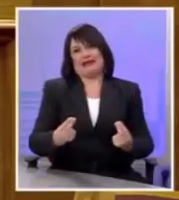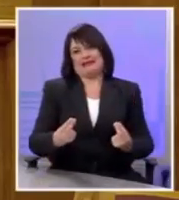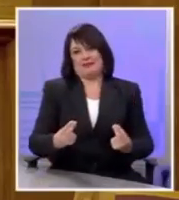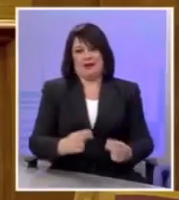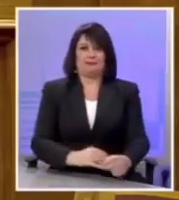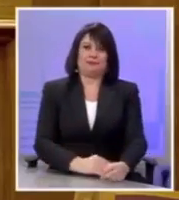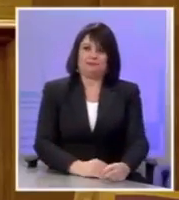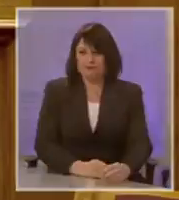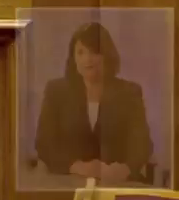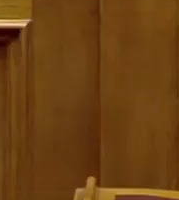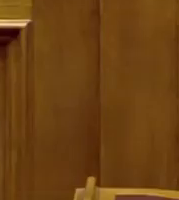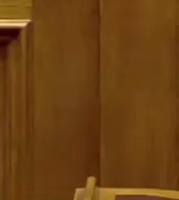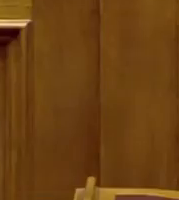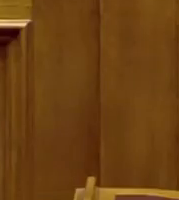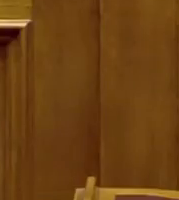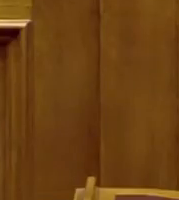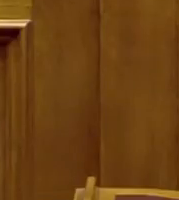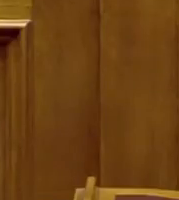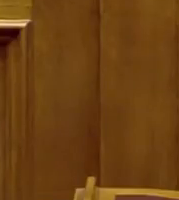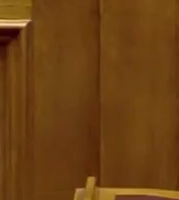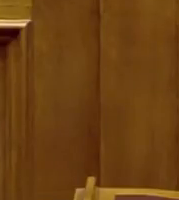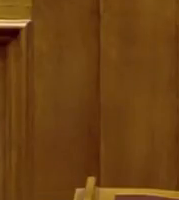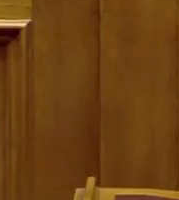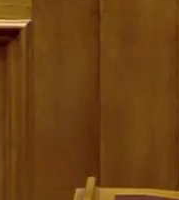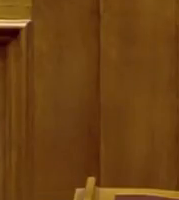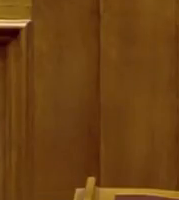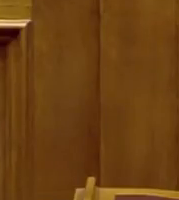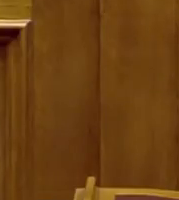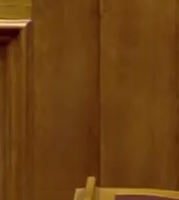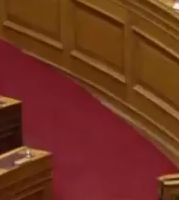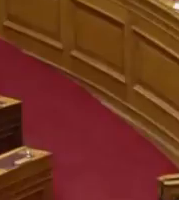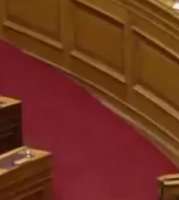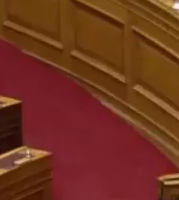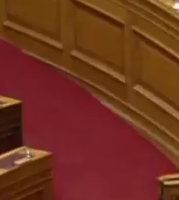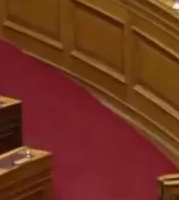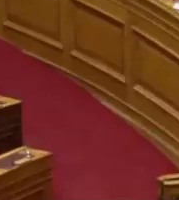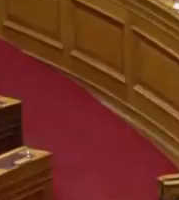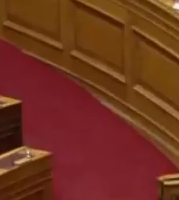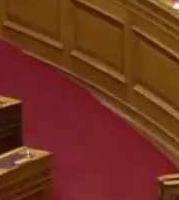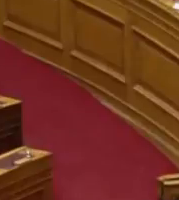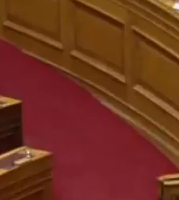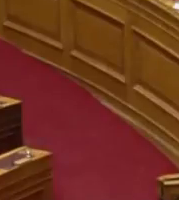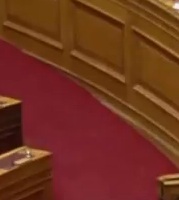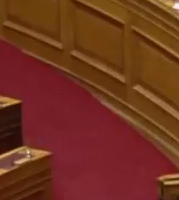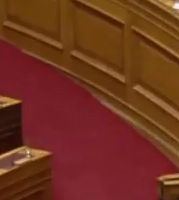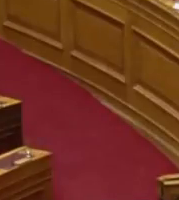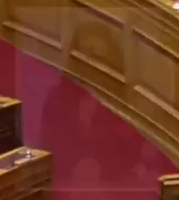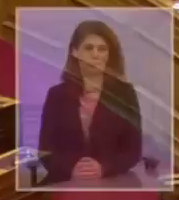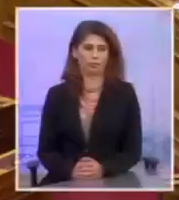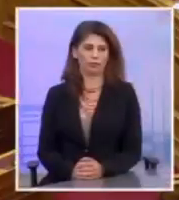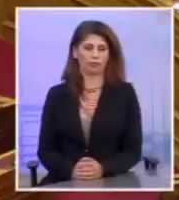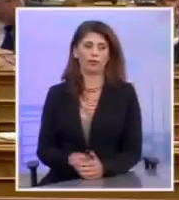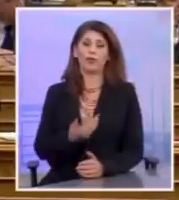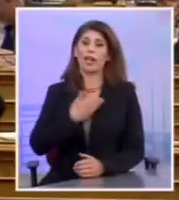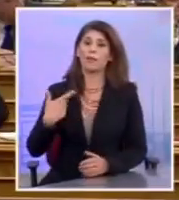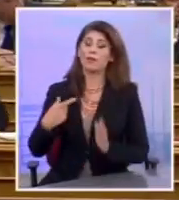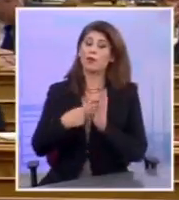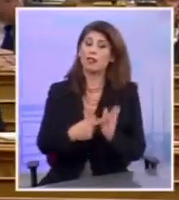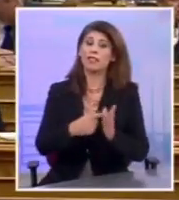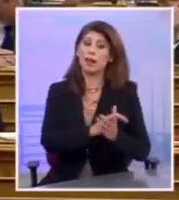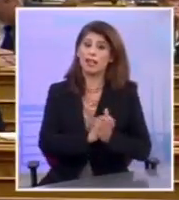έχουμε μεγάλες ελπίδες ότι εμείς που δείξαμε αλληλεγγύη εδώ, αυτή αυτή η αλληλεγγύη θα πάει και στα οικονομικά